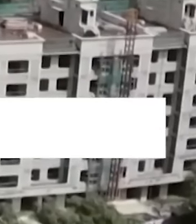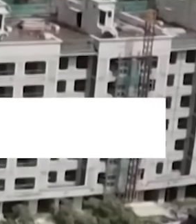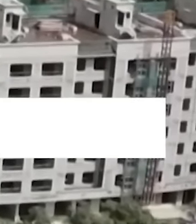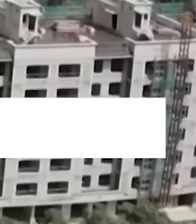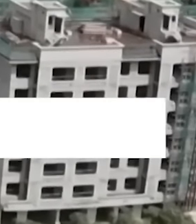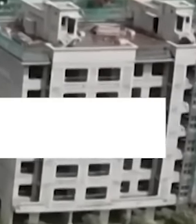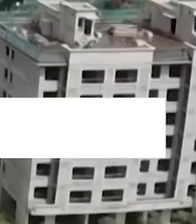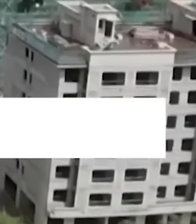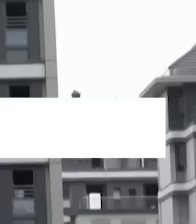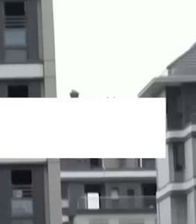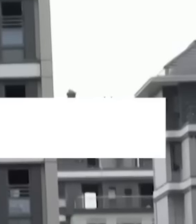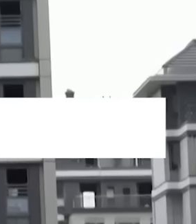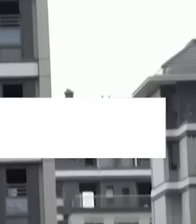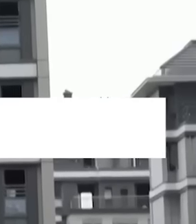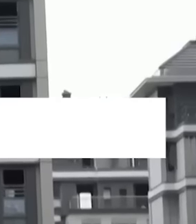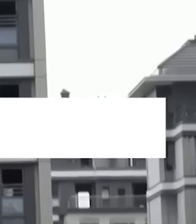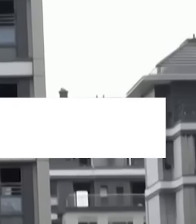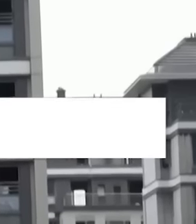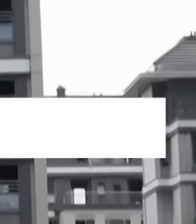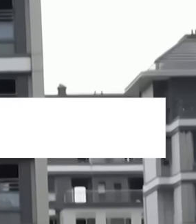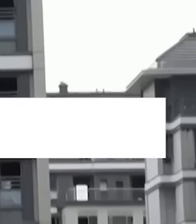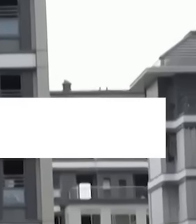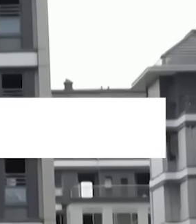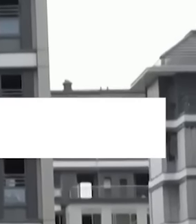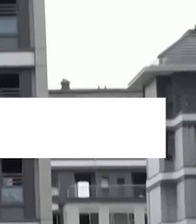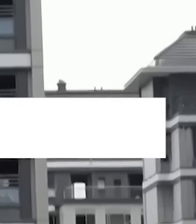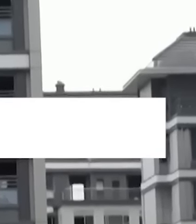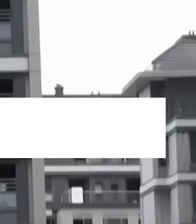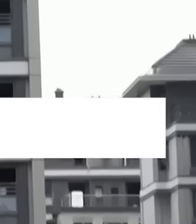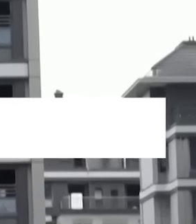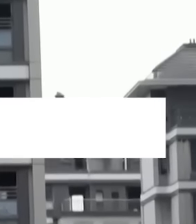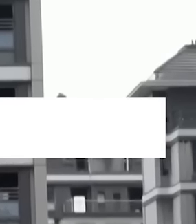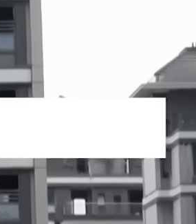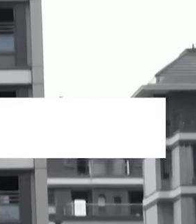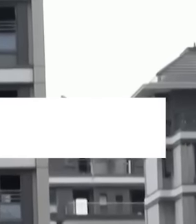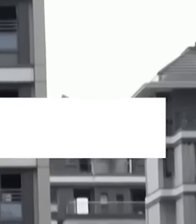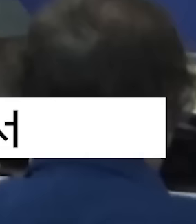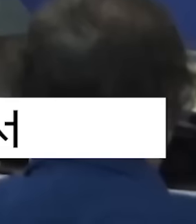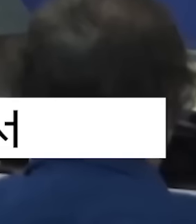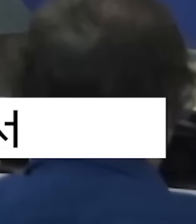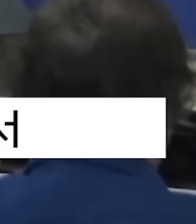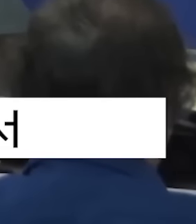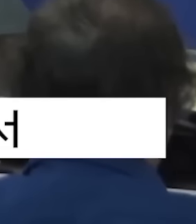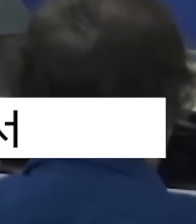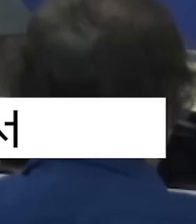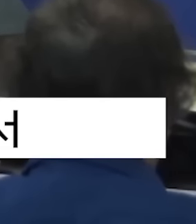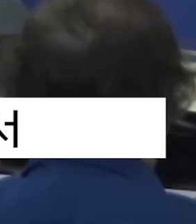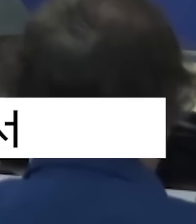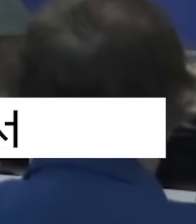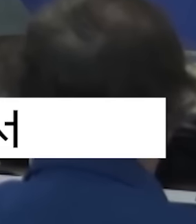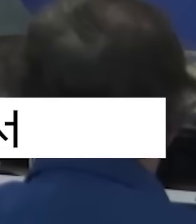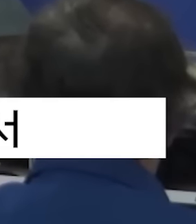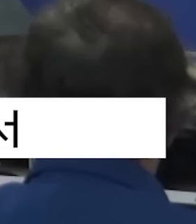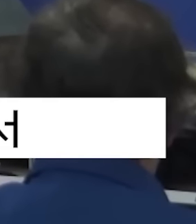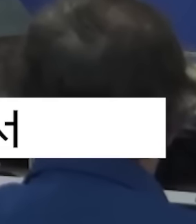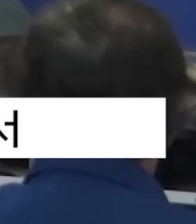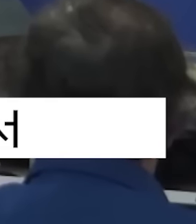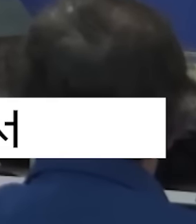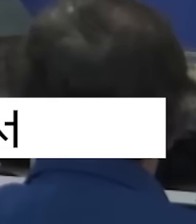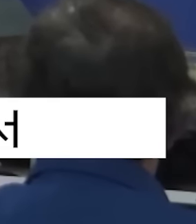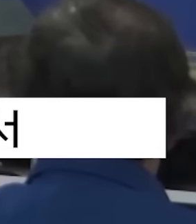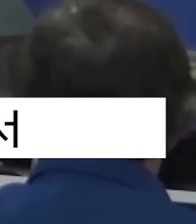경제의 견고함을 강조해온 중국정부의 공식 입장과는 사 대조적입니다 마 중국 외교부 대변인은 지난